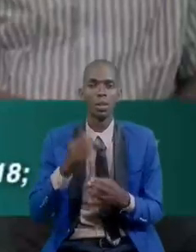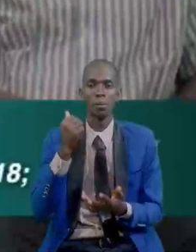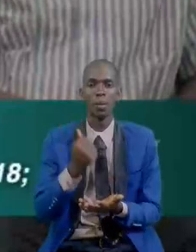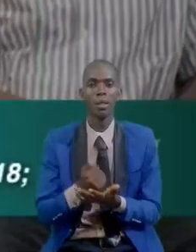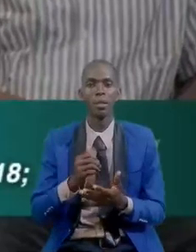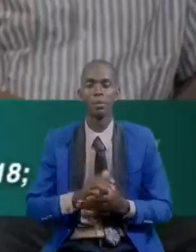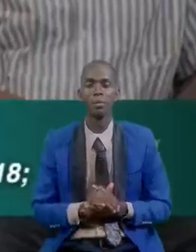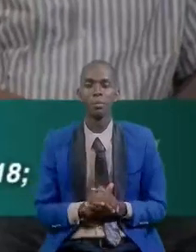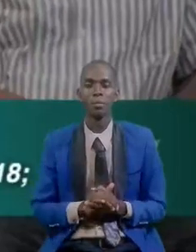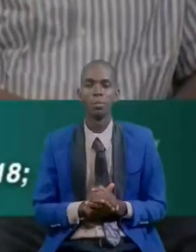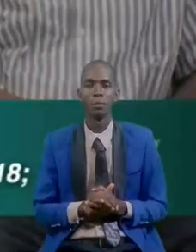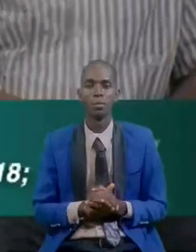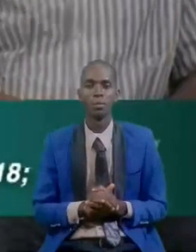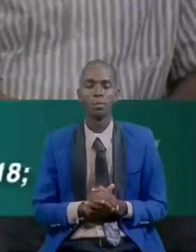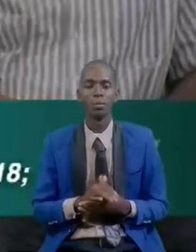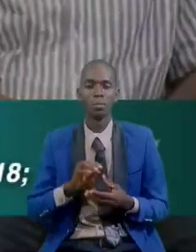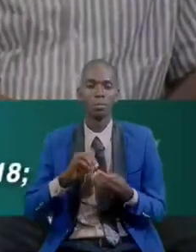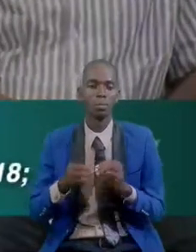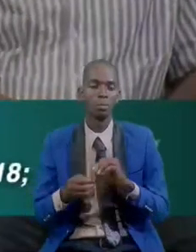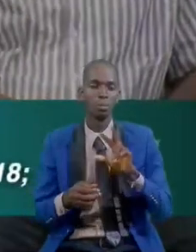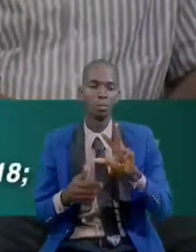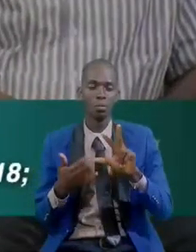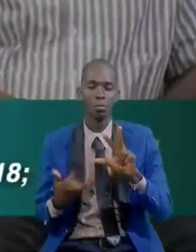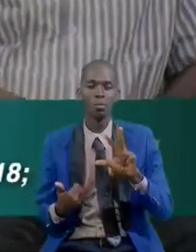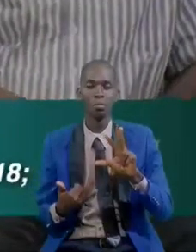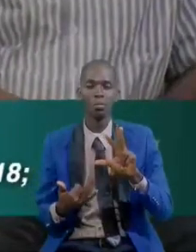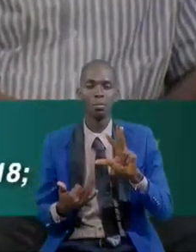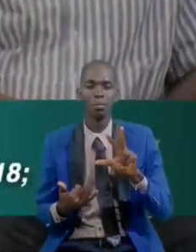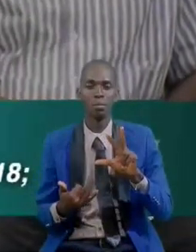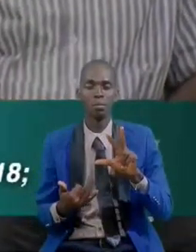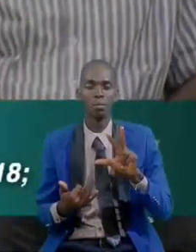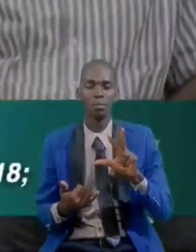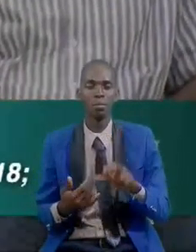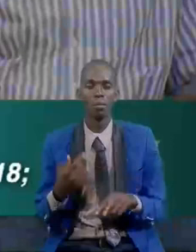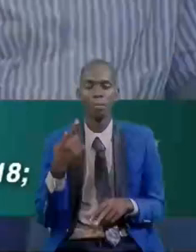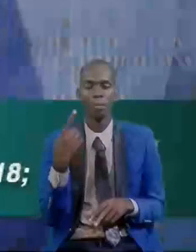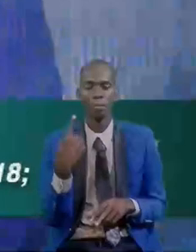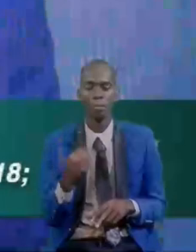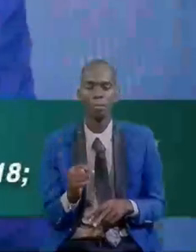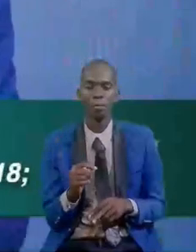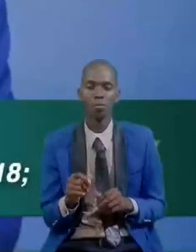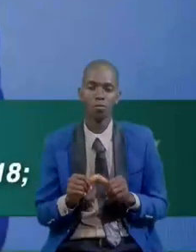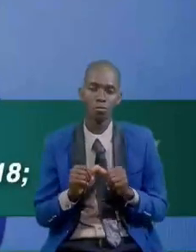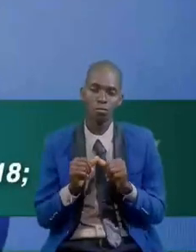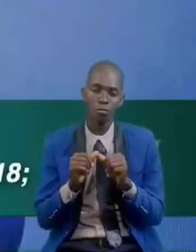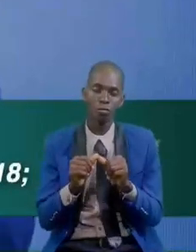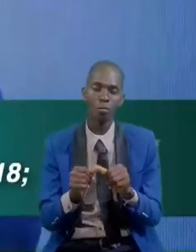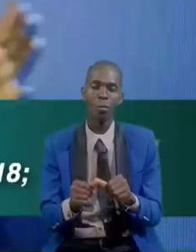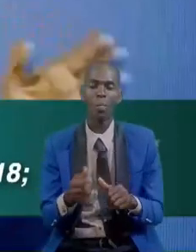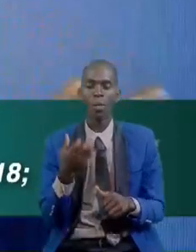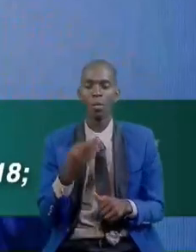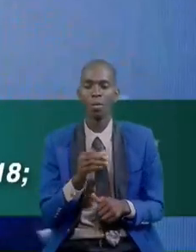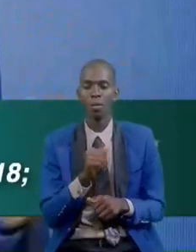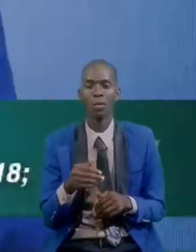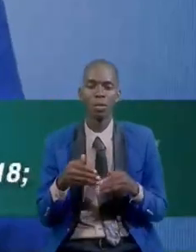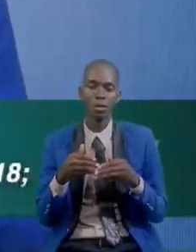Jésus. Troisième élément maintenant, l'importunité d'un demandeur guidé.